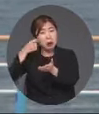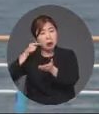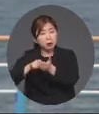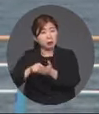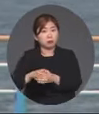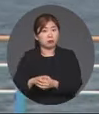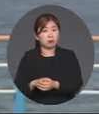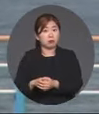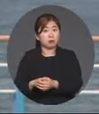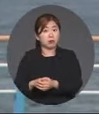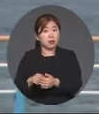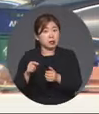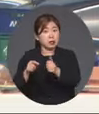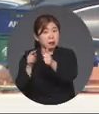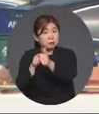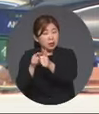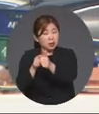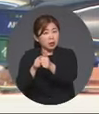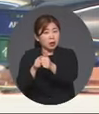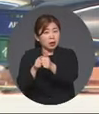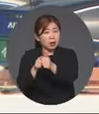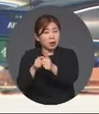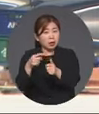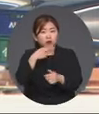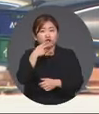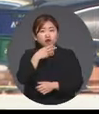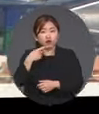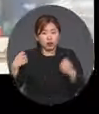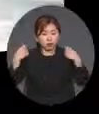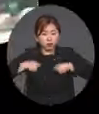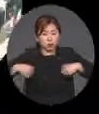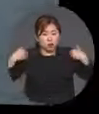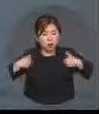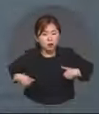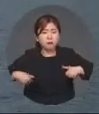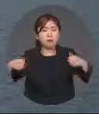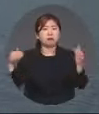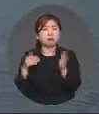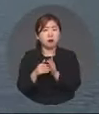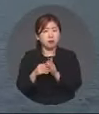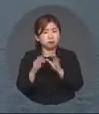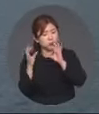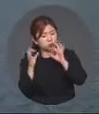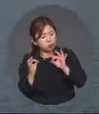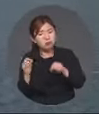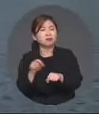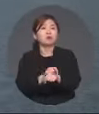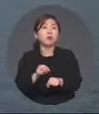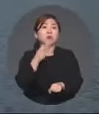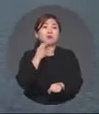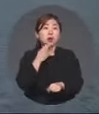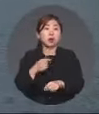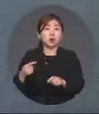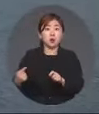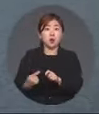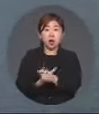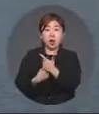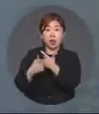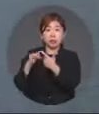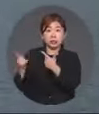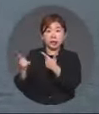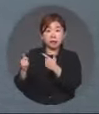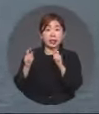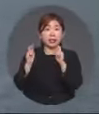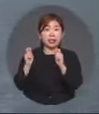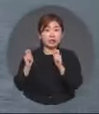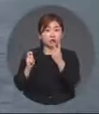당시 구명조끼를 입고 있었고 별다른 외상은 없었습니다. 나머지 선원 6명은 이곳 성포항에서 3명씩